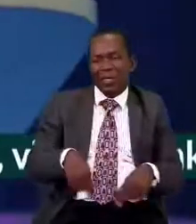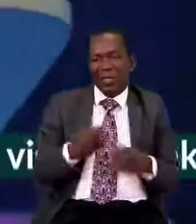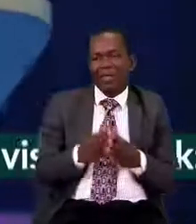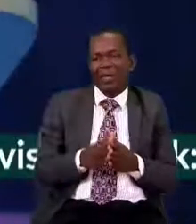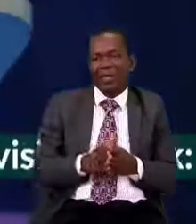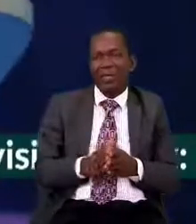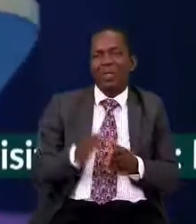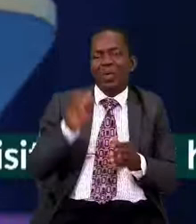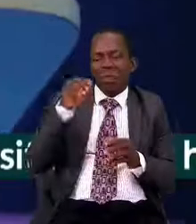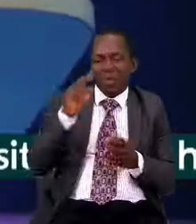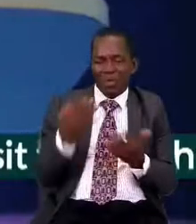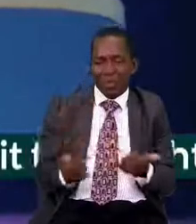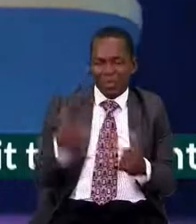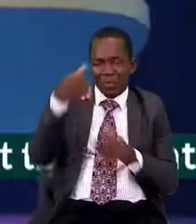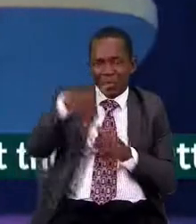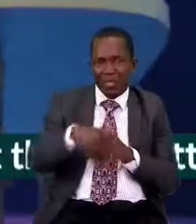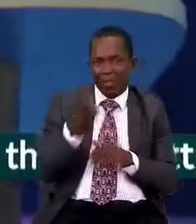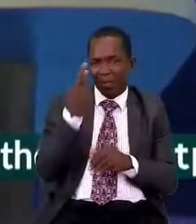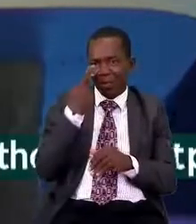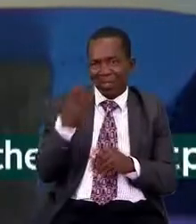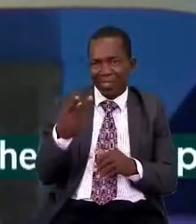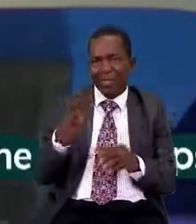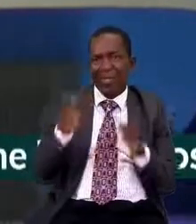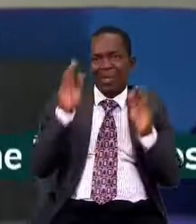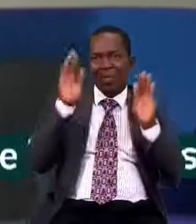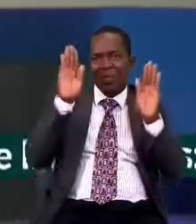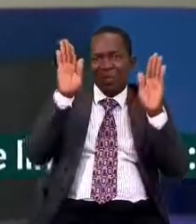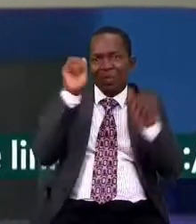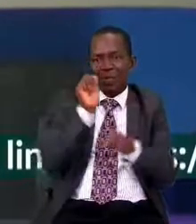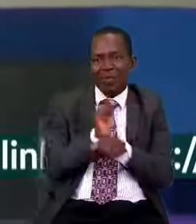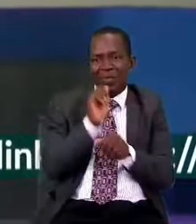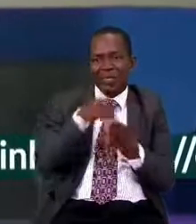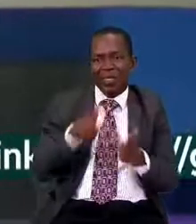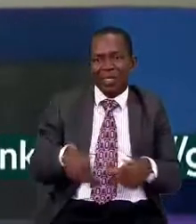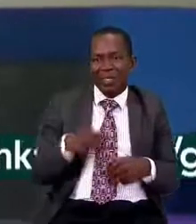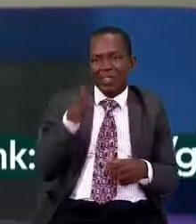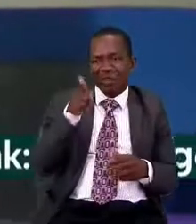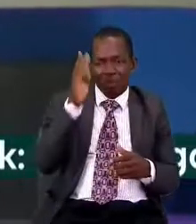votre témoignage.